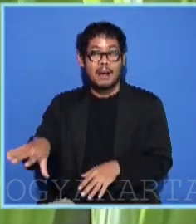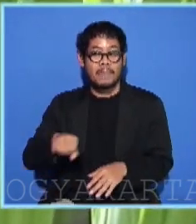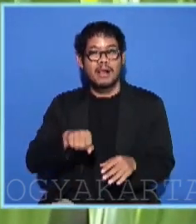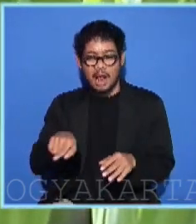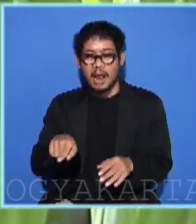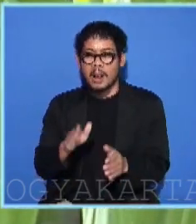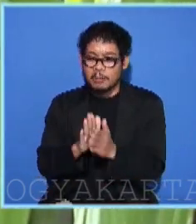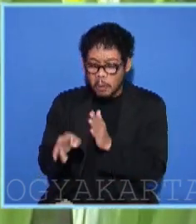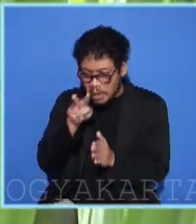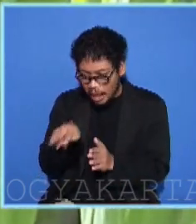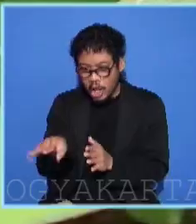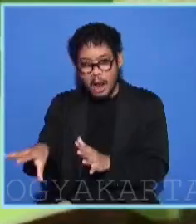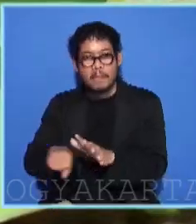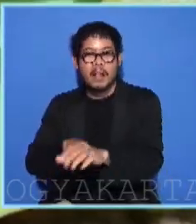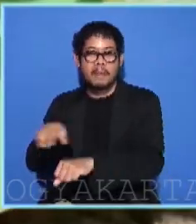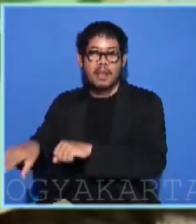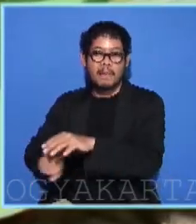kangendang angaken Kang pakan Kambangan